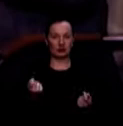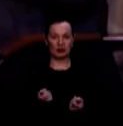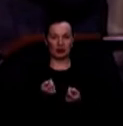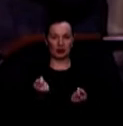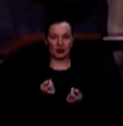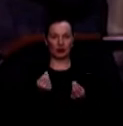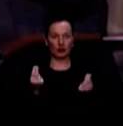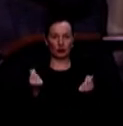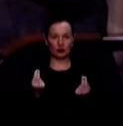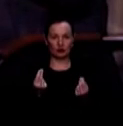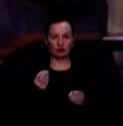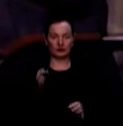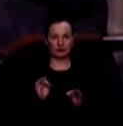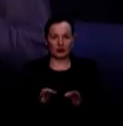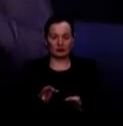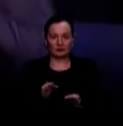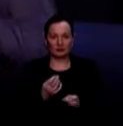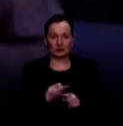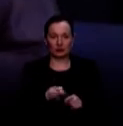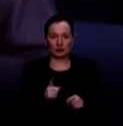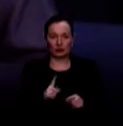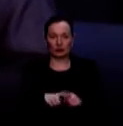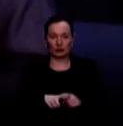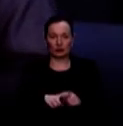малі кошти, насправді. І тому